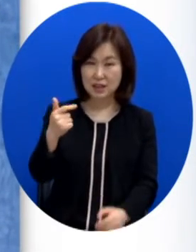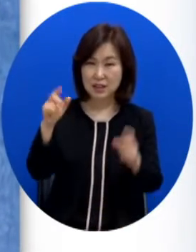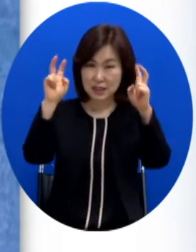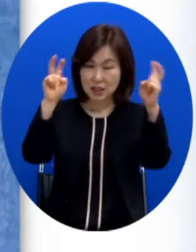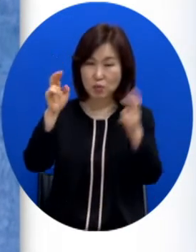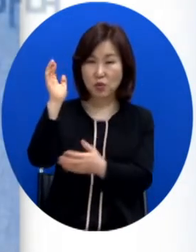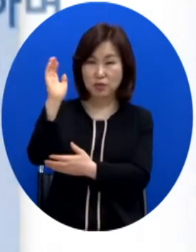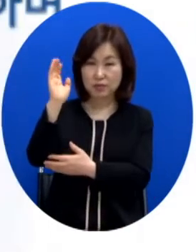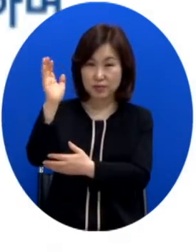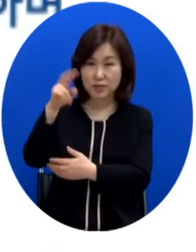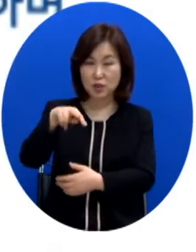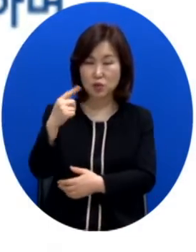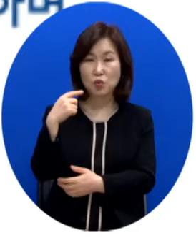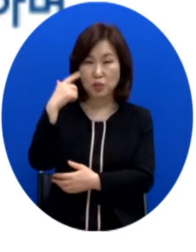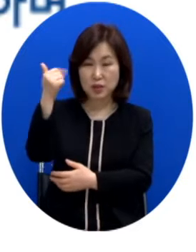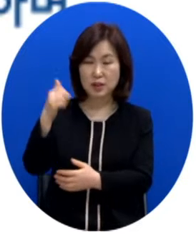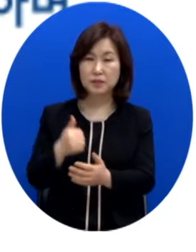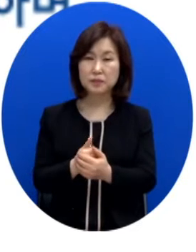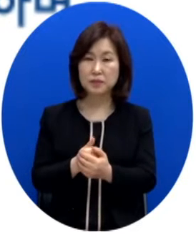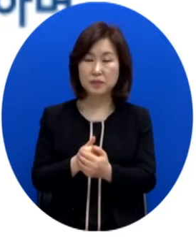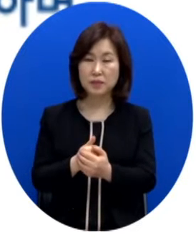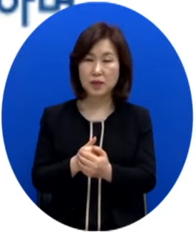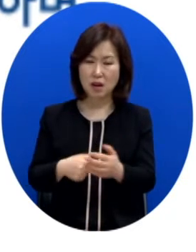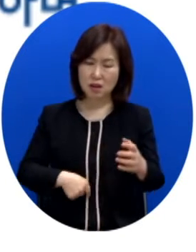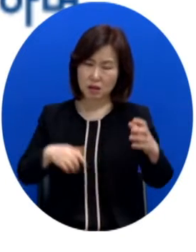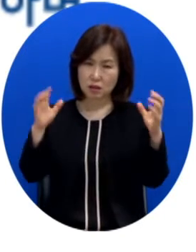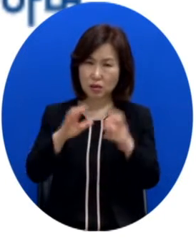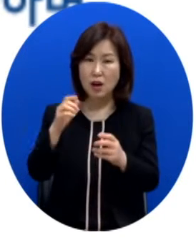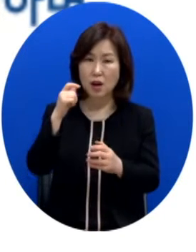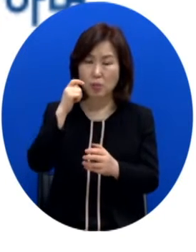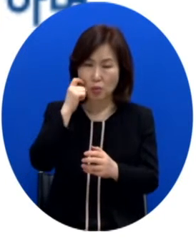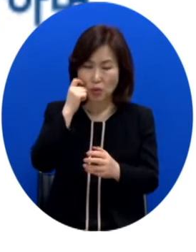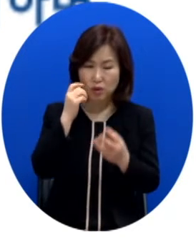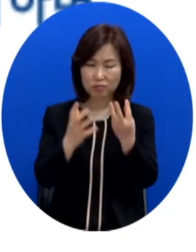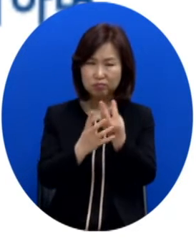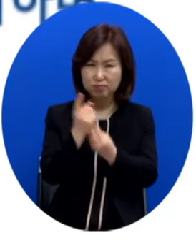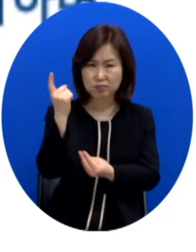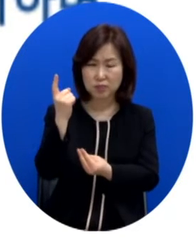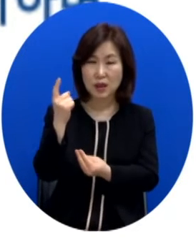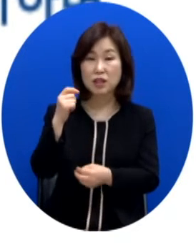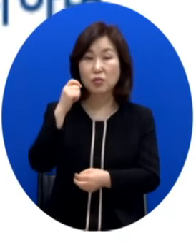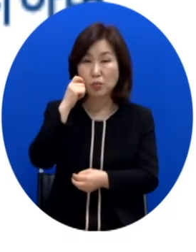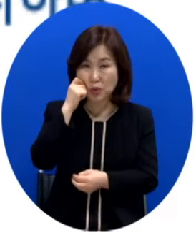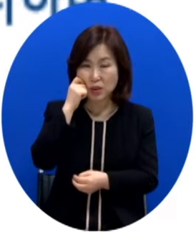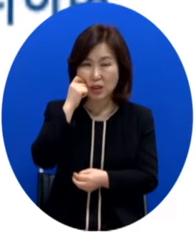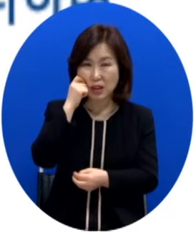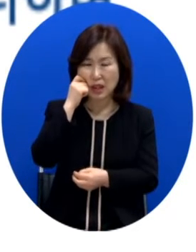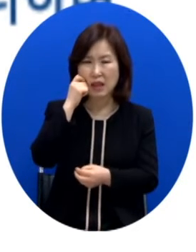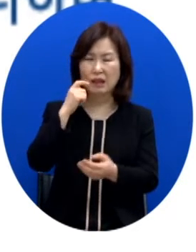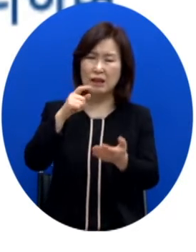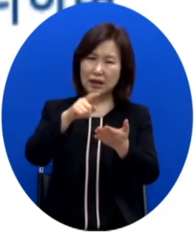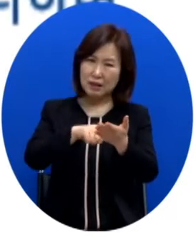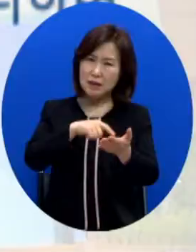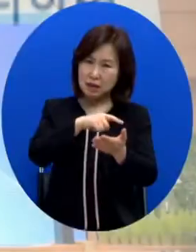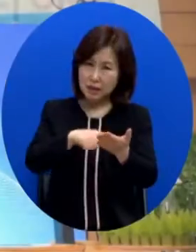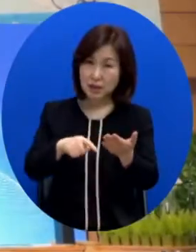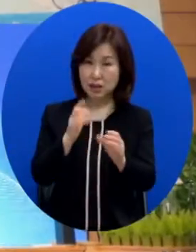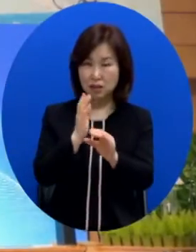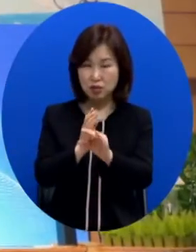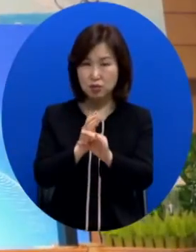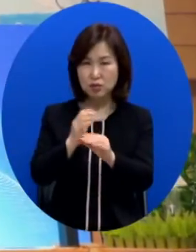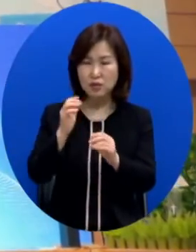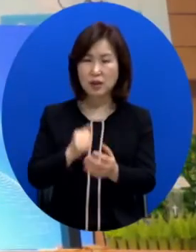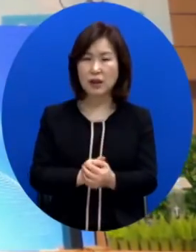총회장은 한국교회는 연 합하지 못하고 한목소리를 내지 못했던 대가를 혹독하게 치르고 있다 면서